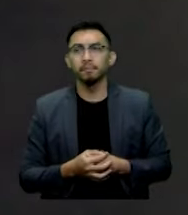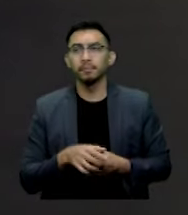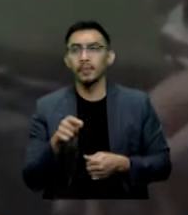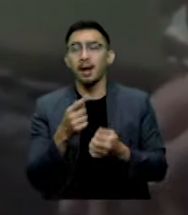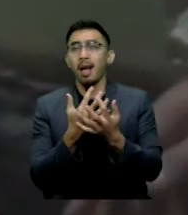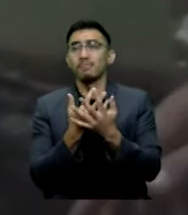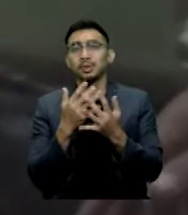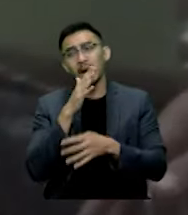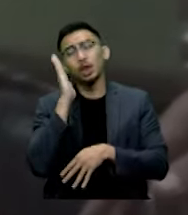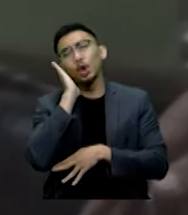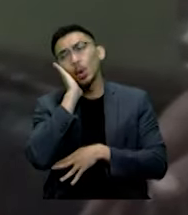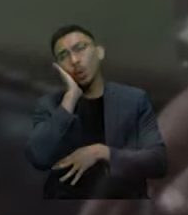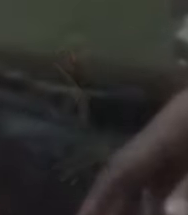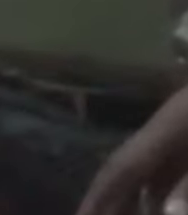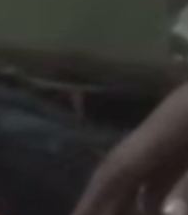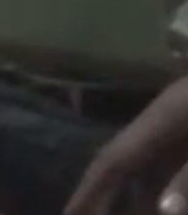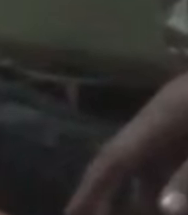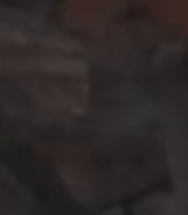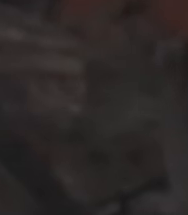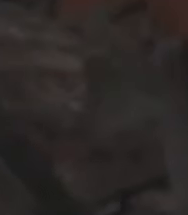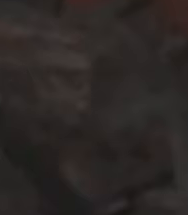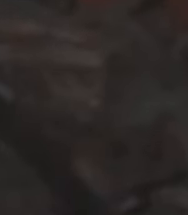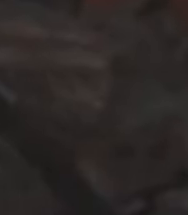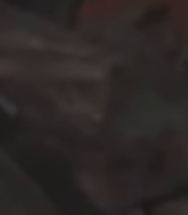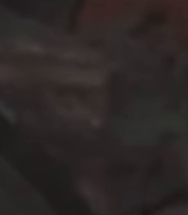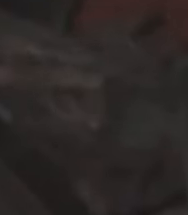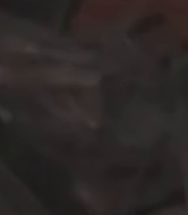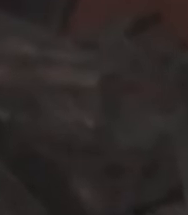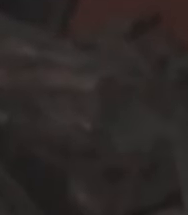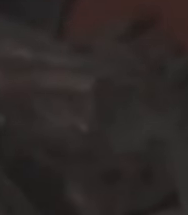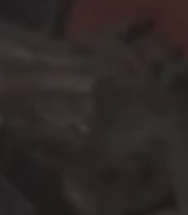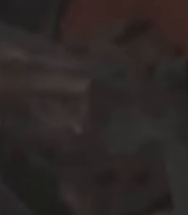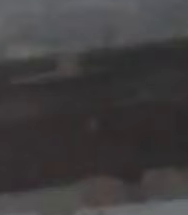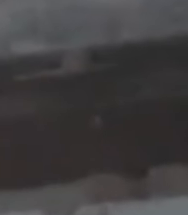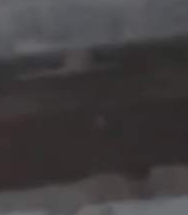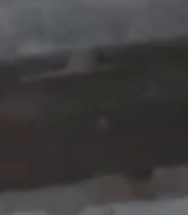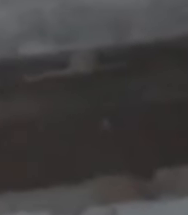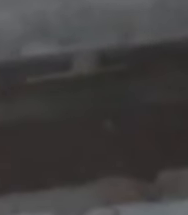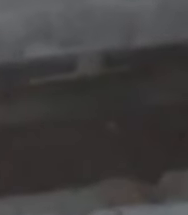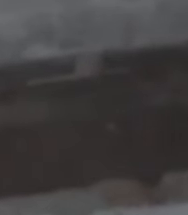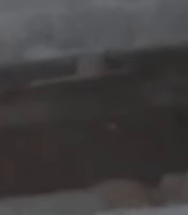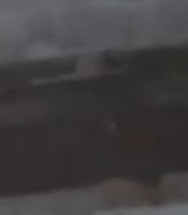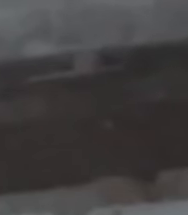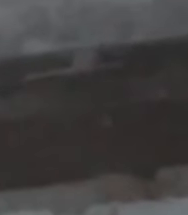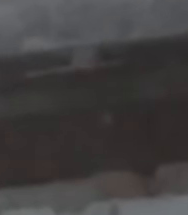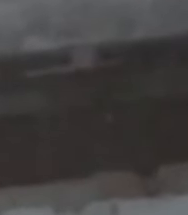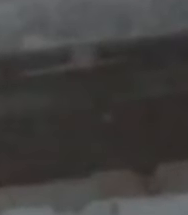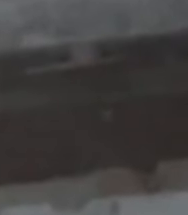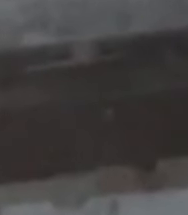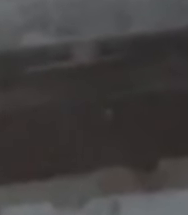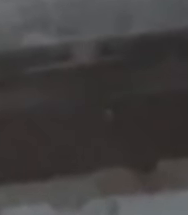tertimpa mengalami luka di kepala dan tangan. Serpihan atap yang ambruk juga mengenai dua anak korban yang tengah bermain di ruang